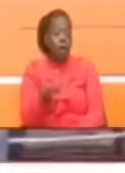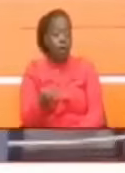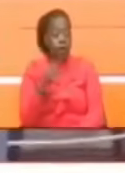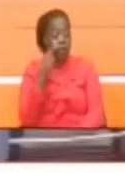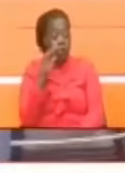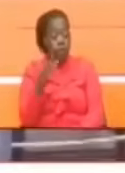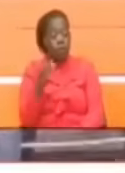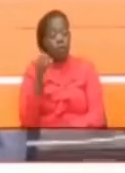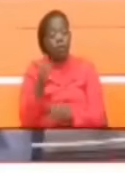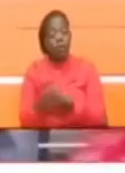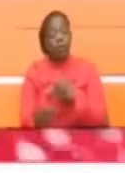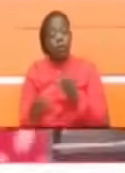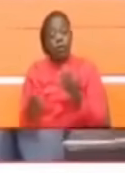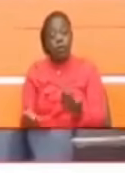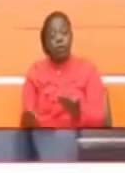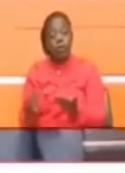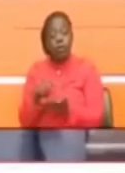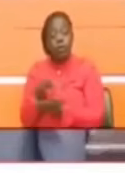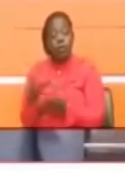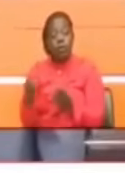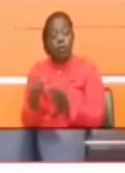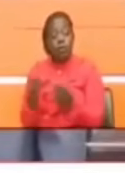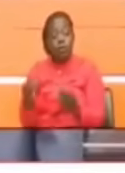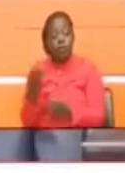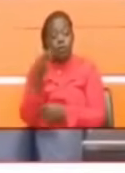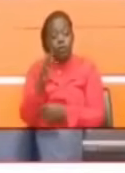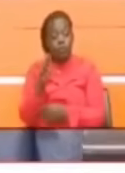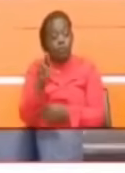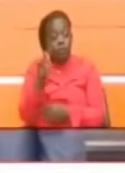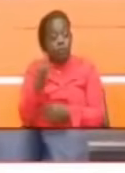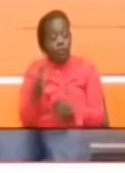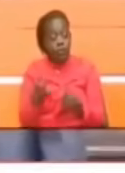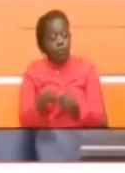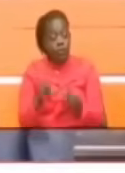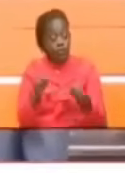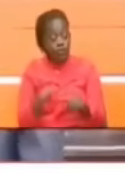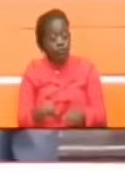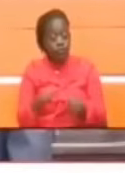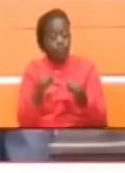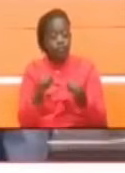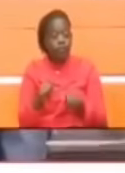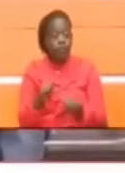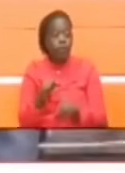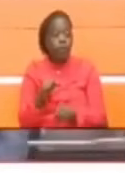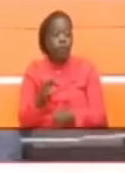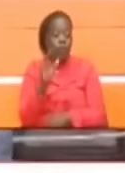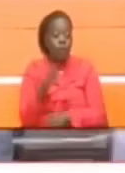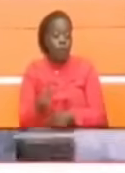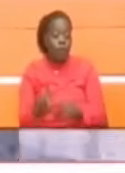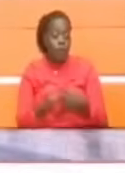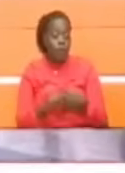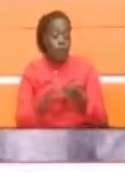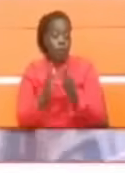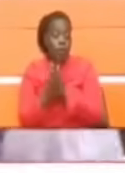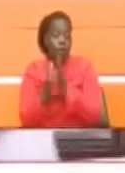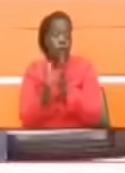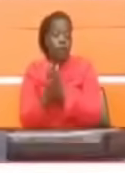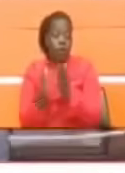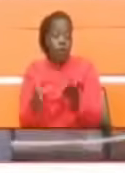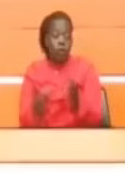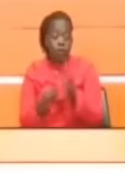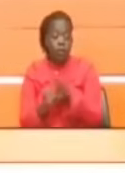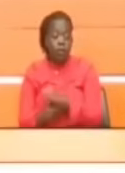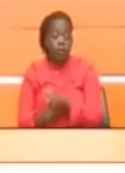bwe banaamalawo endooliito era nsobya Fred Ssentebe wa paaka eye Namirembe n'annyonnyola Ssekindi okunyigirizibwa